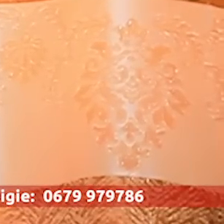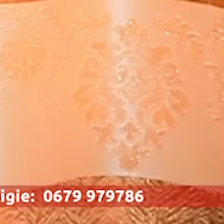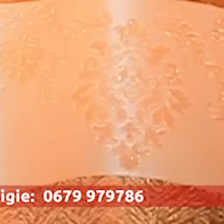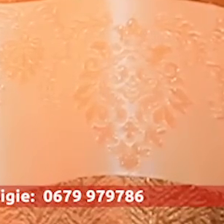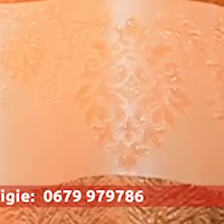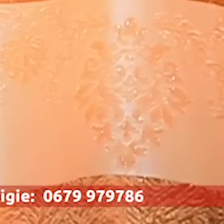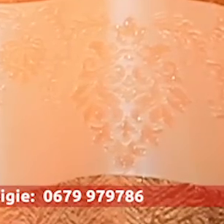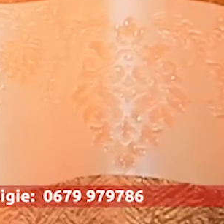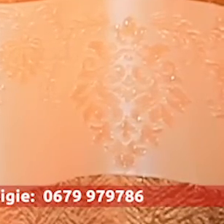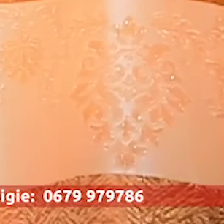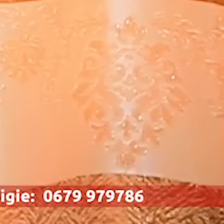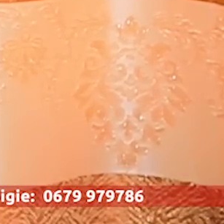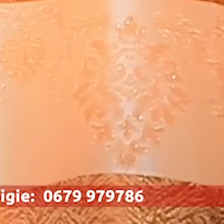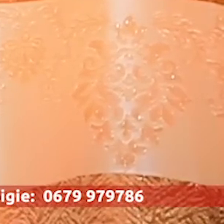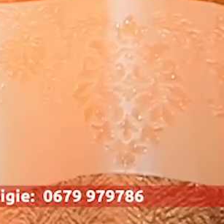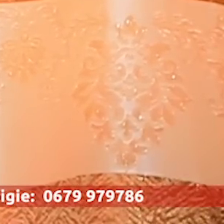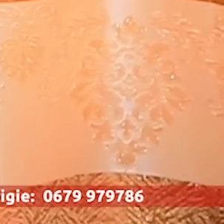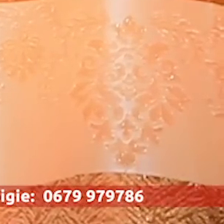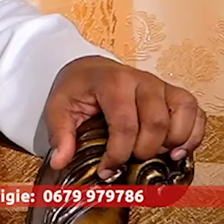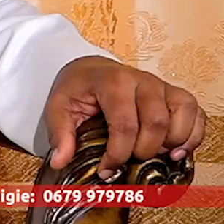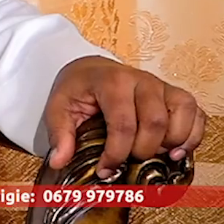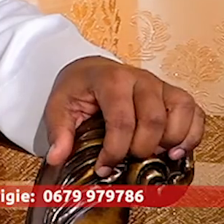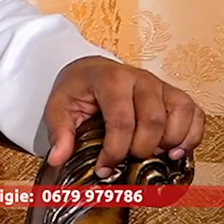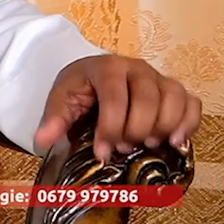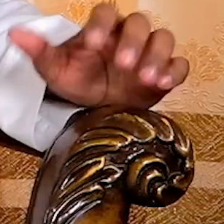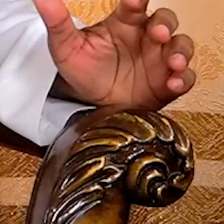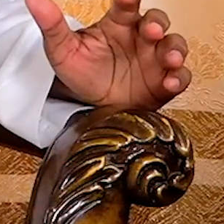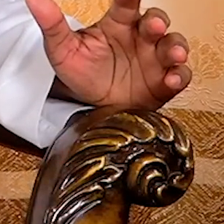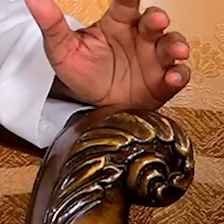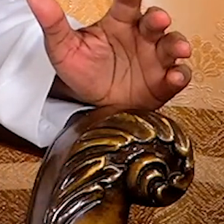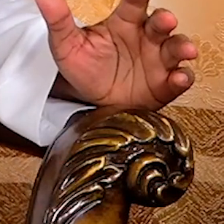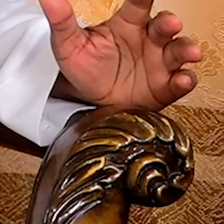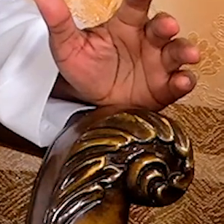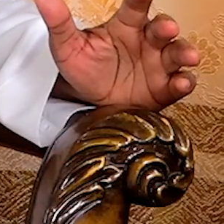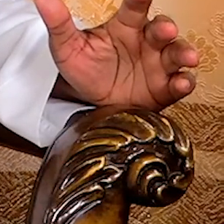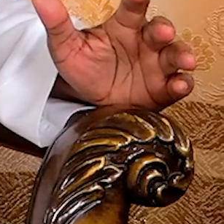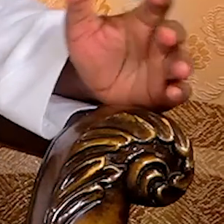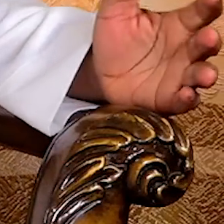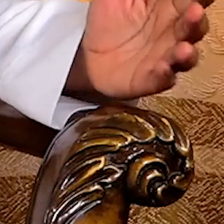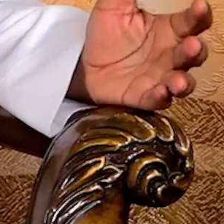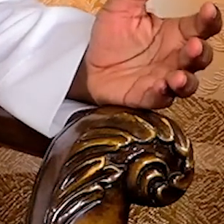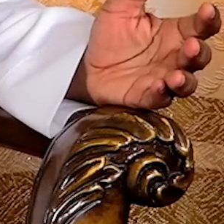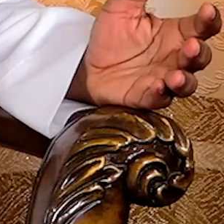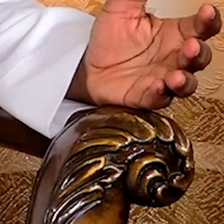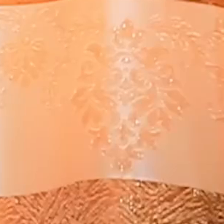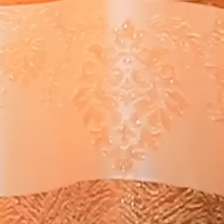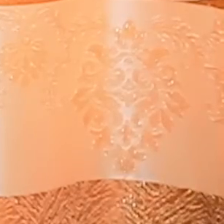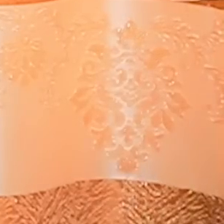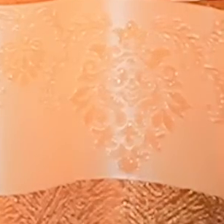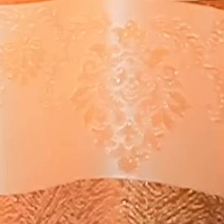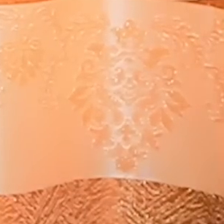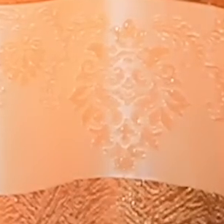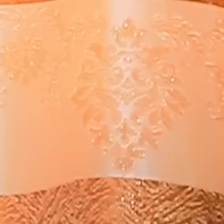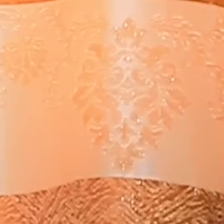mnaamini mpaka Lowasa asiye mgombea? Si tulikuwa tunaona alikuwa na haki ya kupewa nafasi